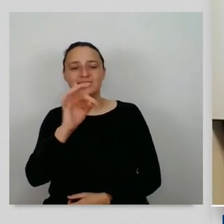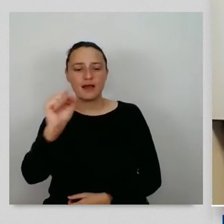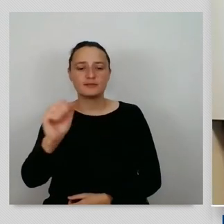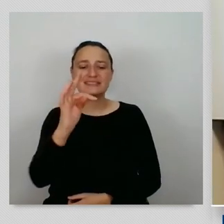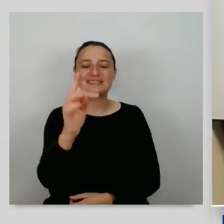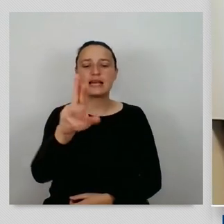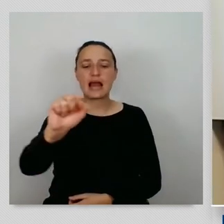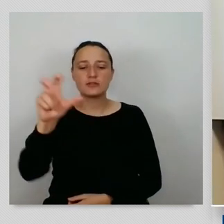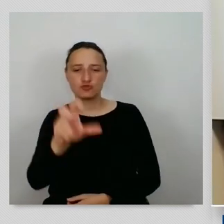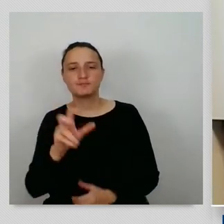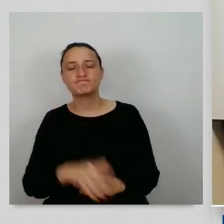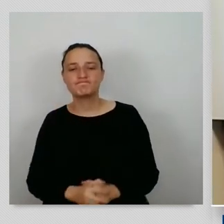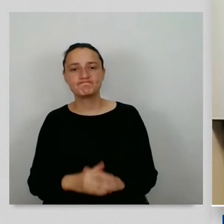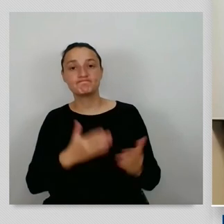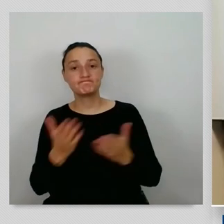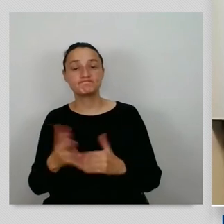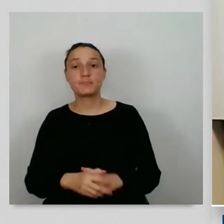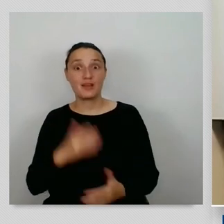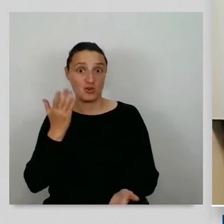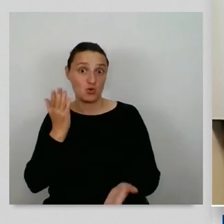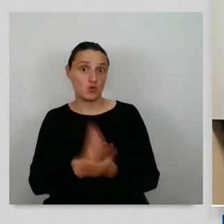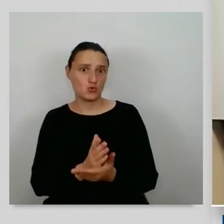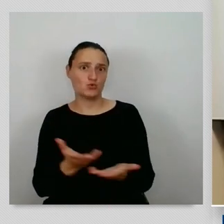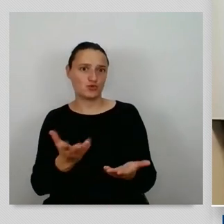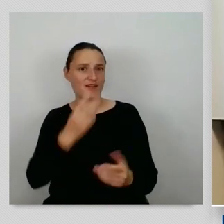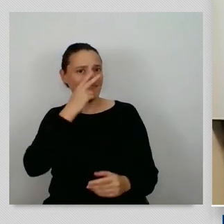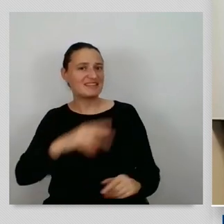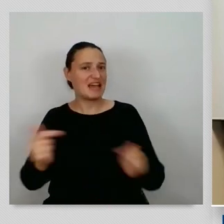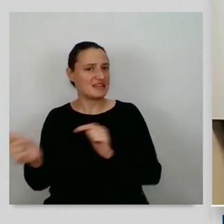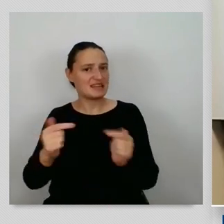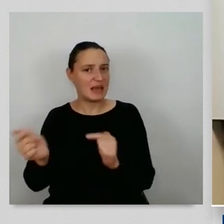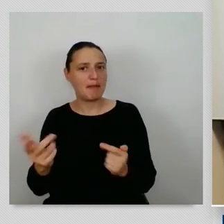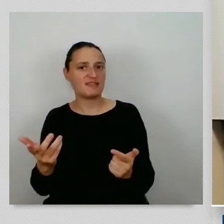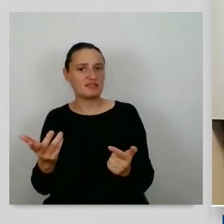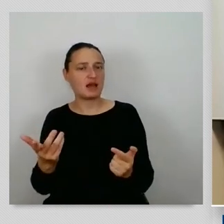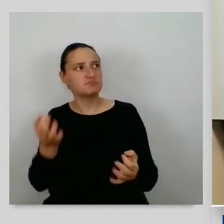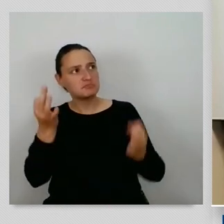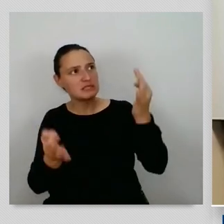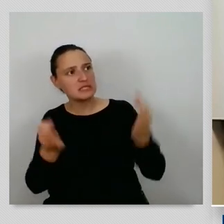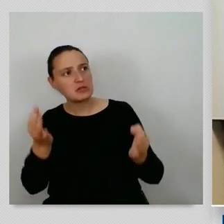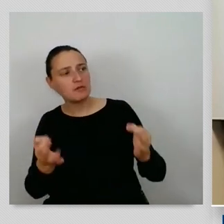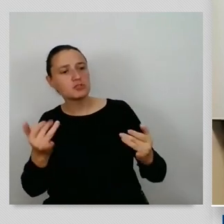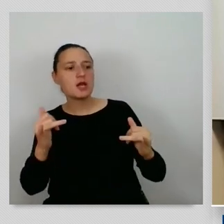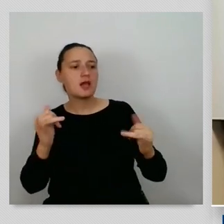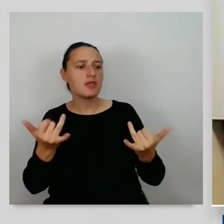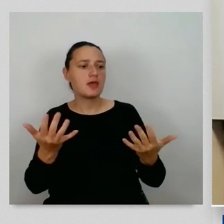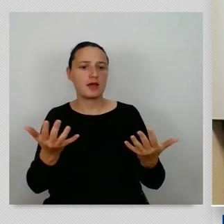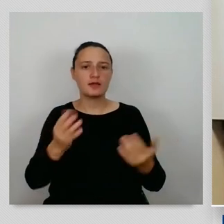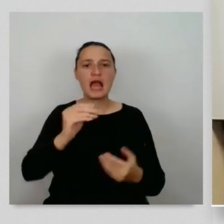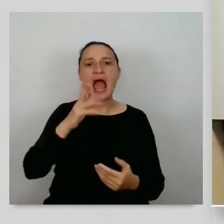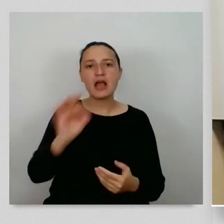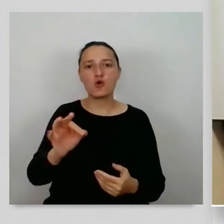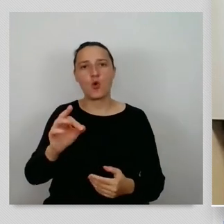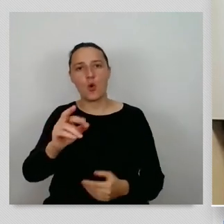ja może zacznę od tego, że już sam przebieg naszej debaty, gdzie mieliśmy się zastanowić, jak zbudować Eko